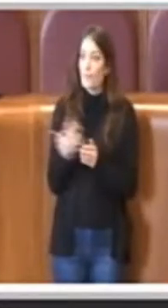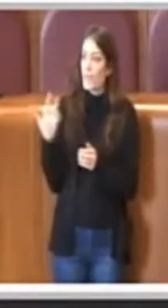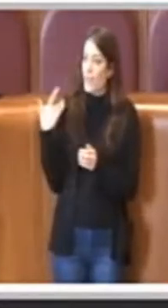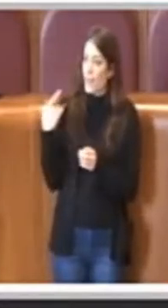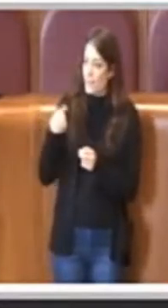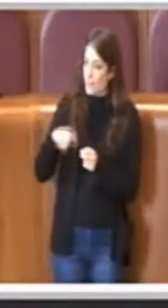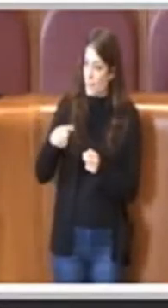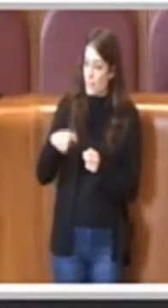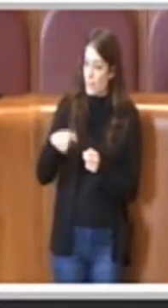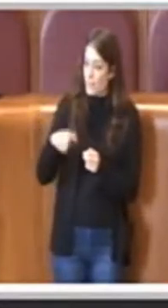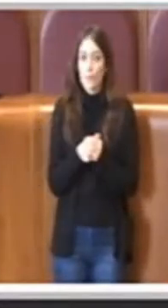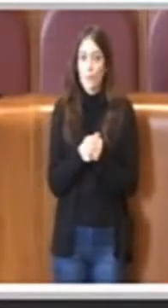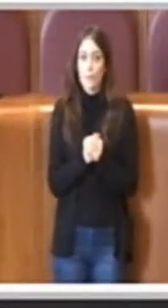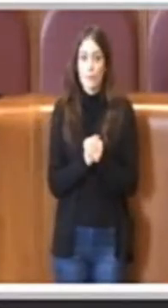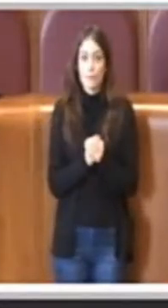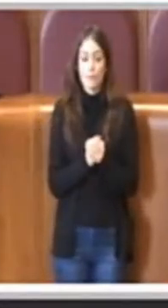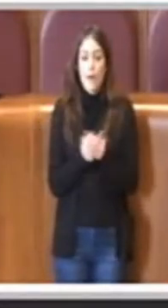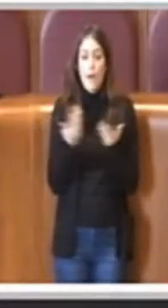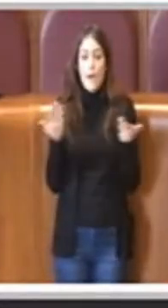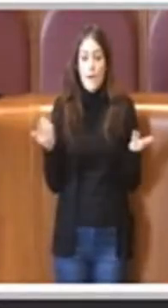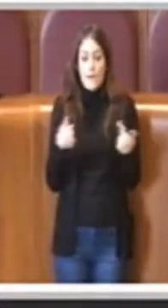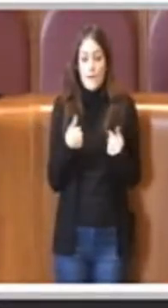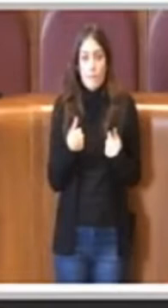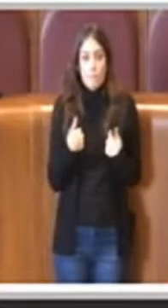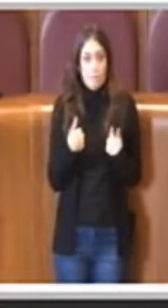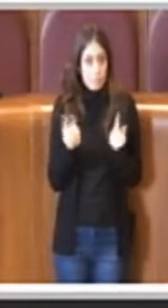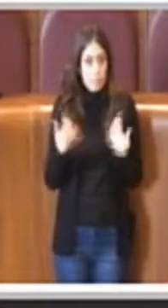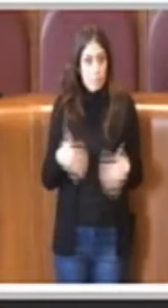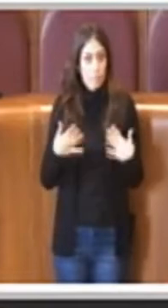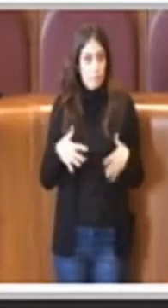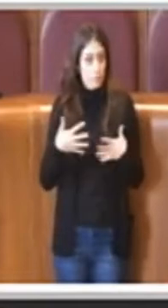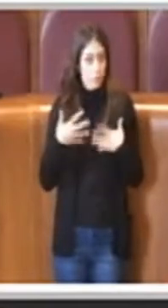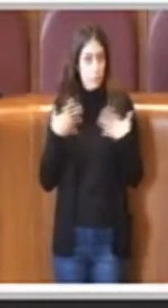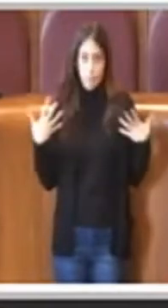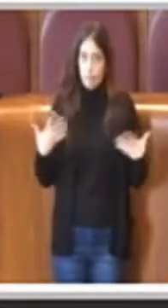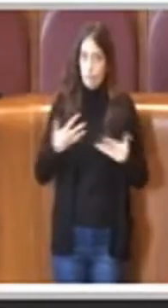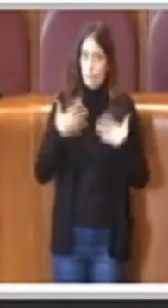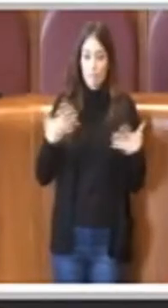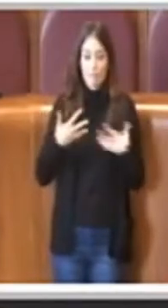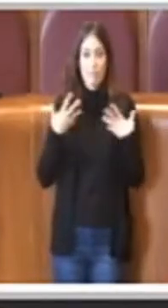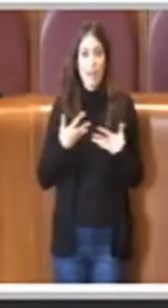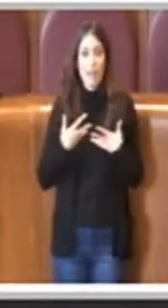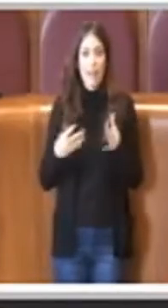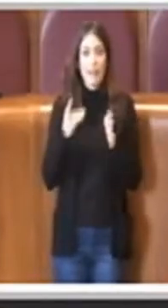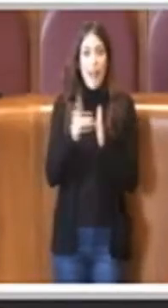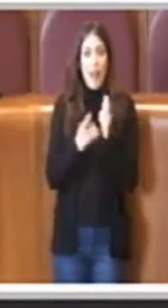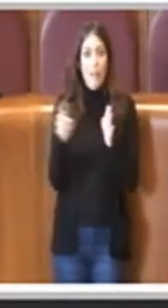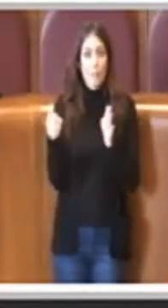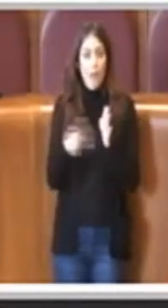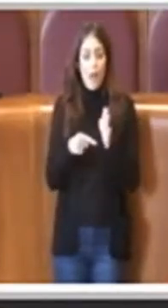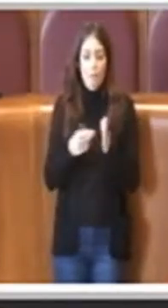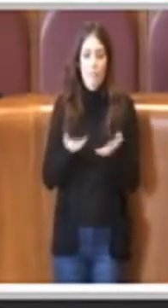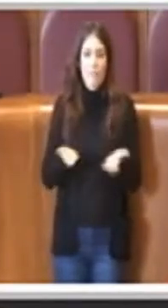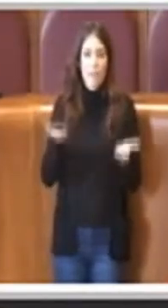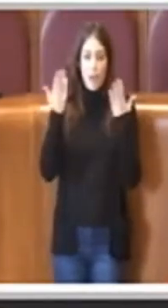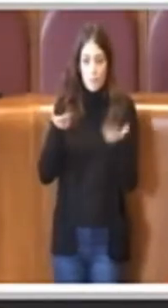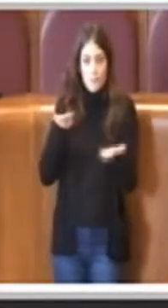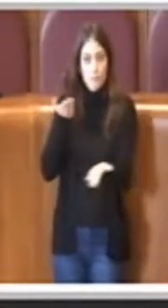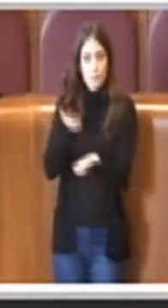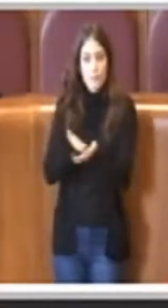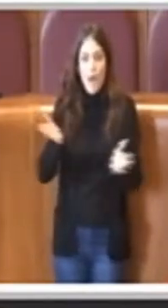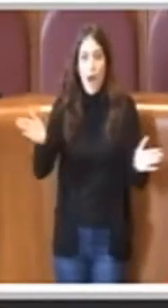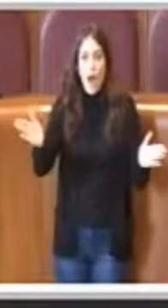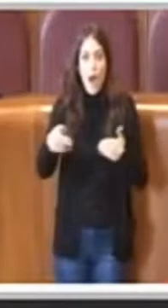Grazie Presidente, io sono molto contenta che finalmente questa delibera approdi in aula. Innanzitutto perché,